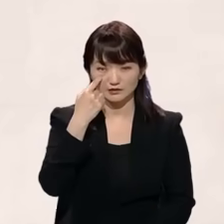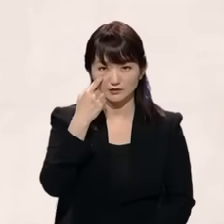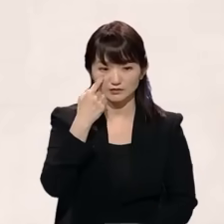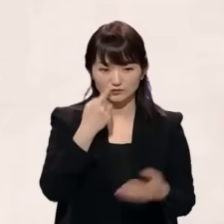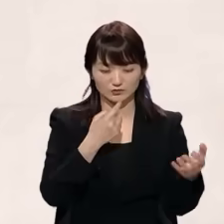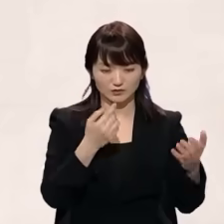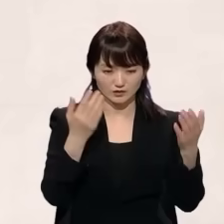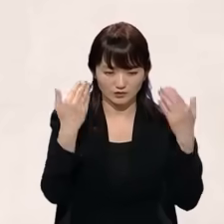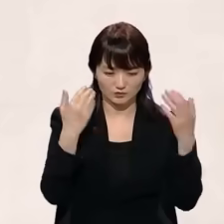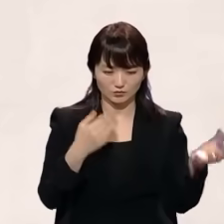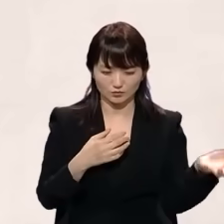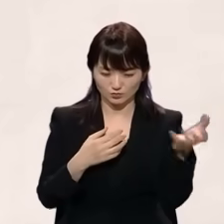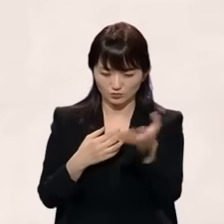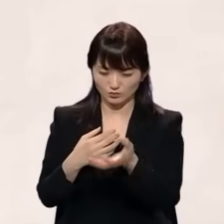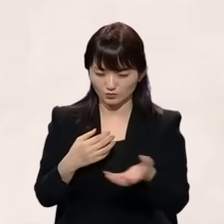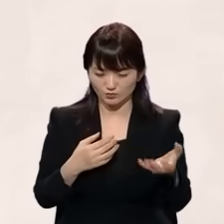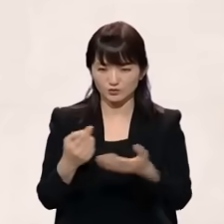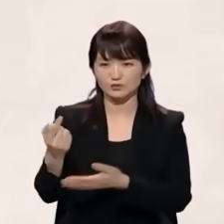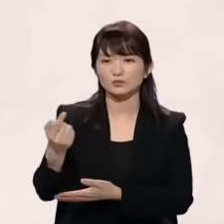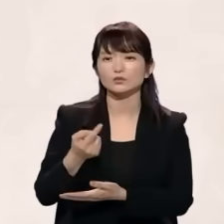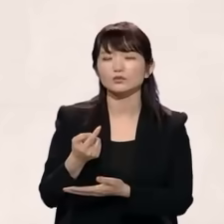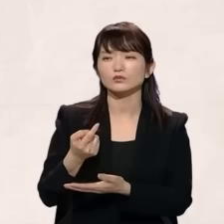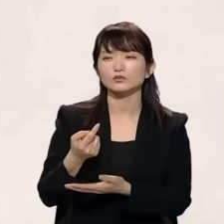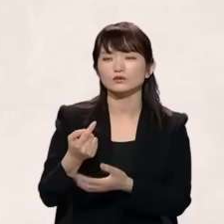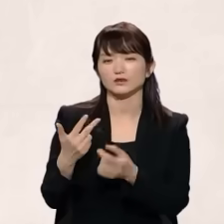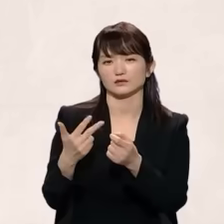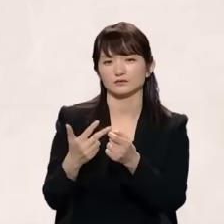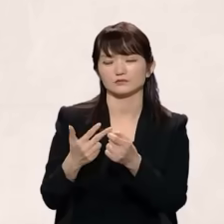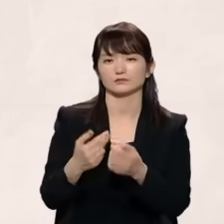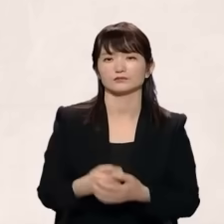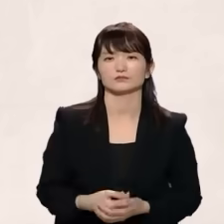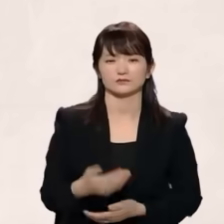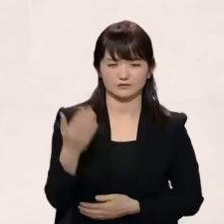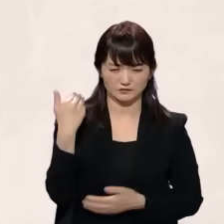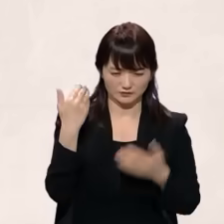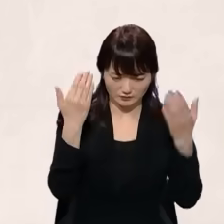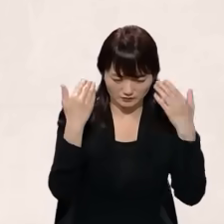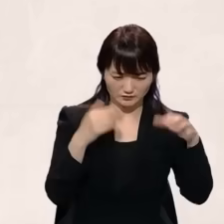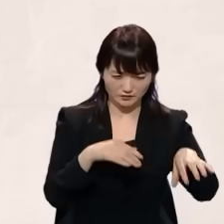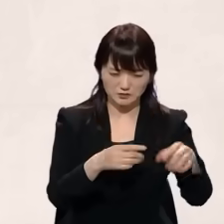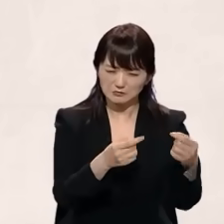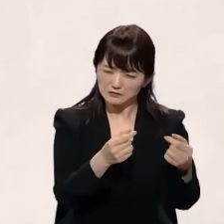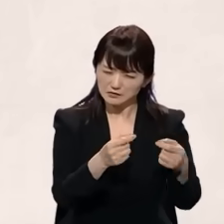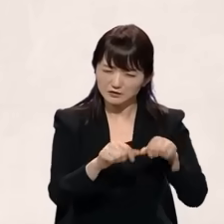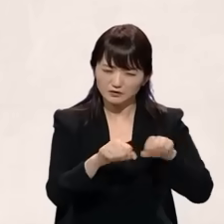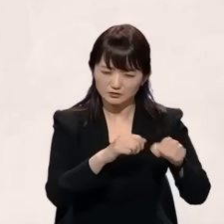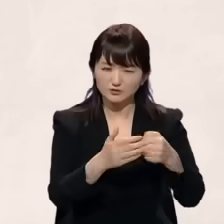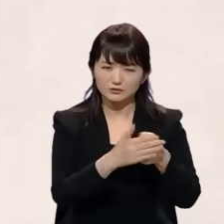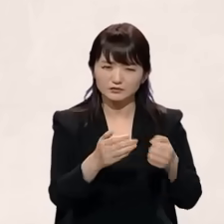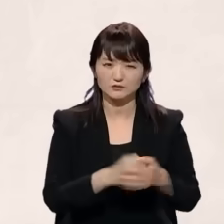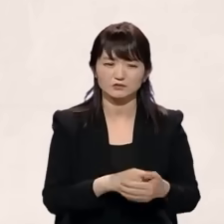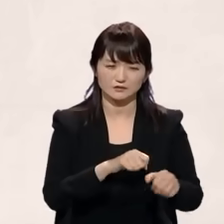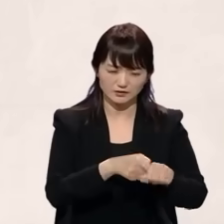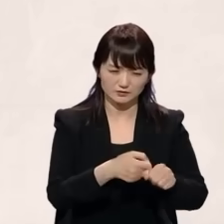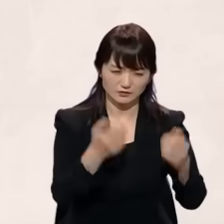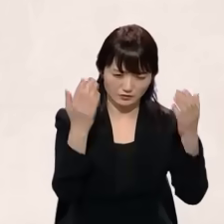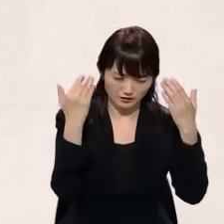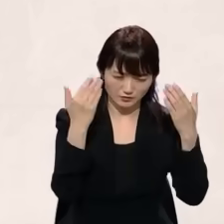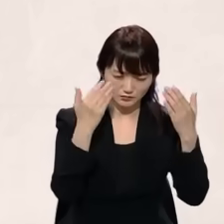있다고 합니다. 그게 무슨 의미겠어요? 전 학교에서도 유사한 행동을 해서 강제